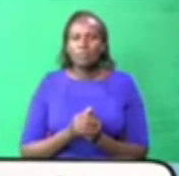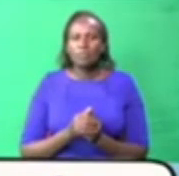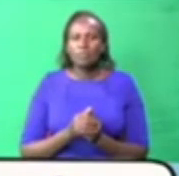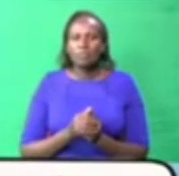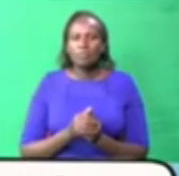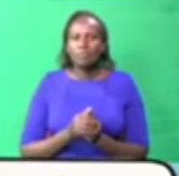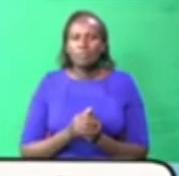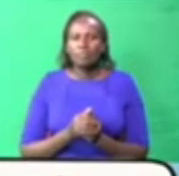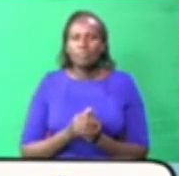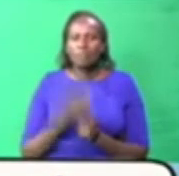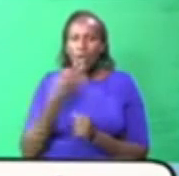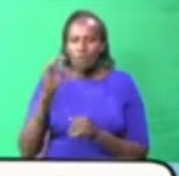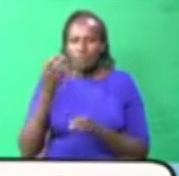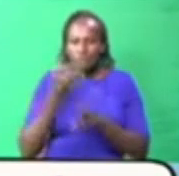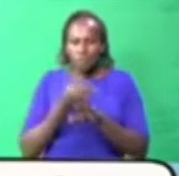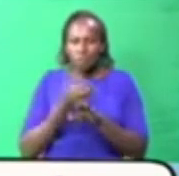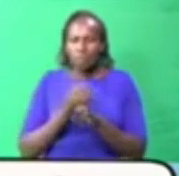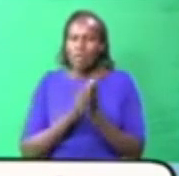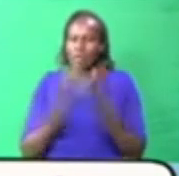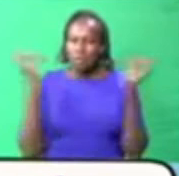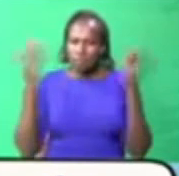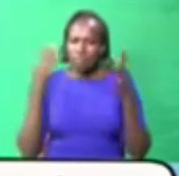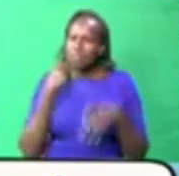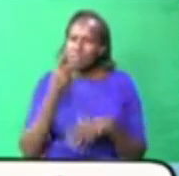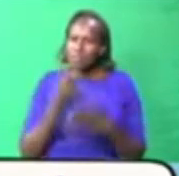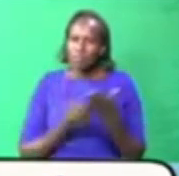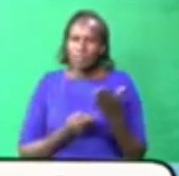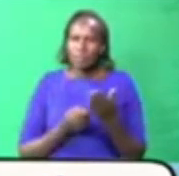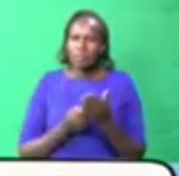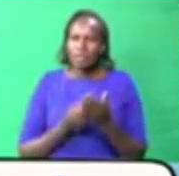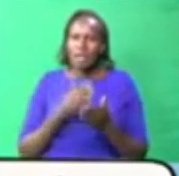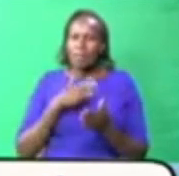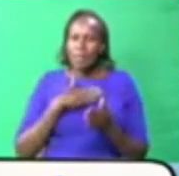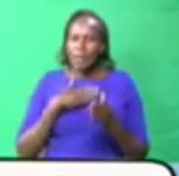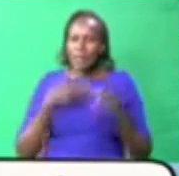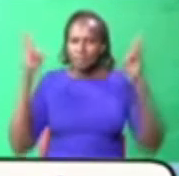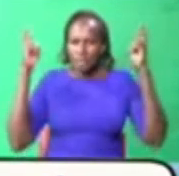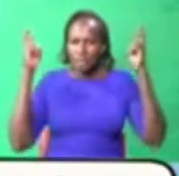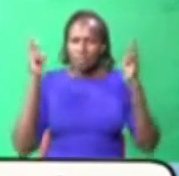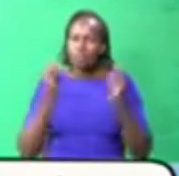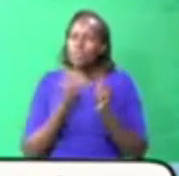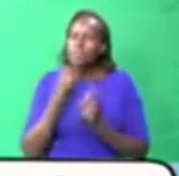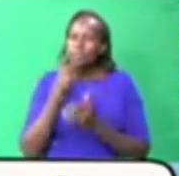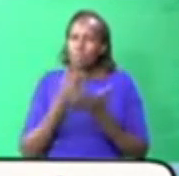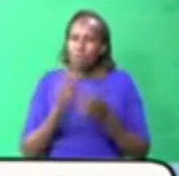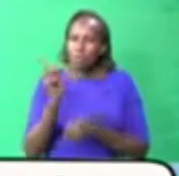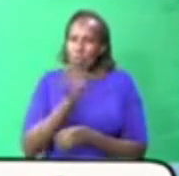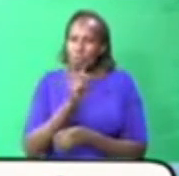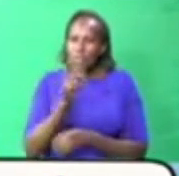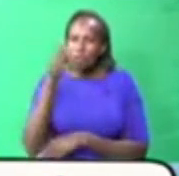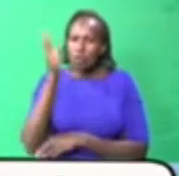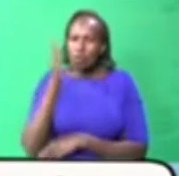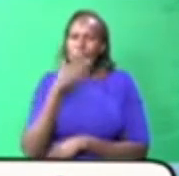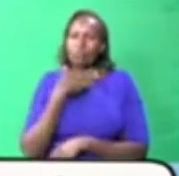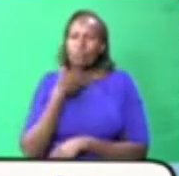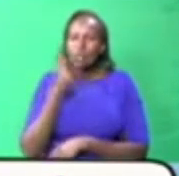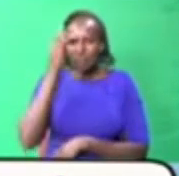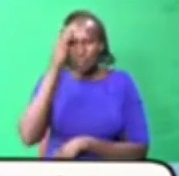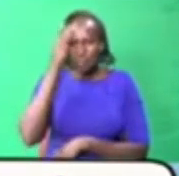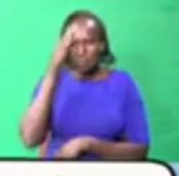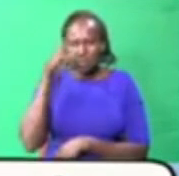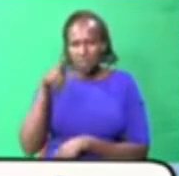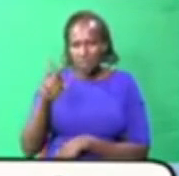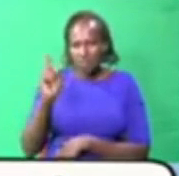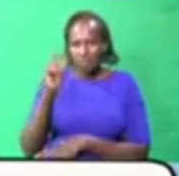the rocks. Hallelujah. Nimesema subtitle ya the name ni kwamba when God wants to identify himself